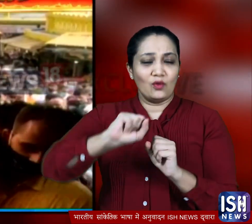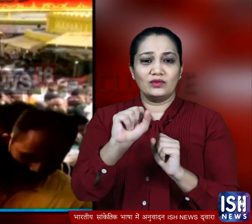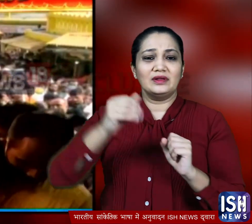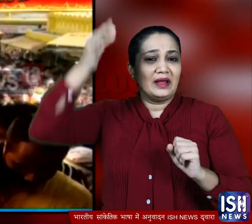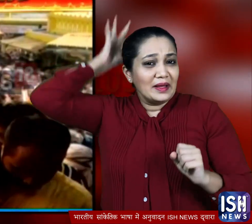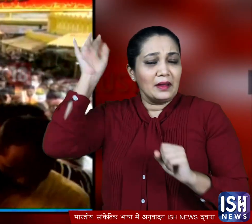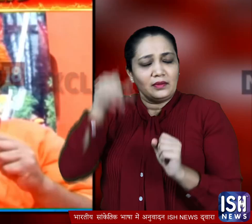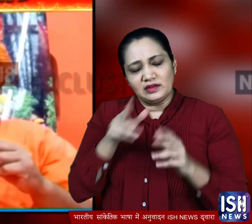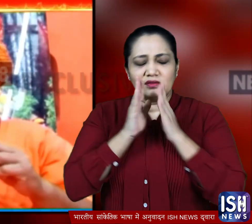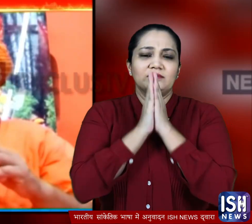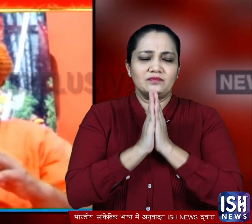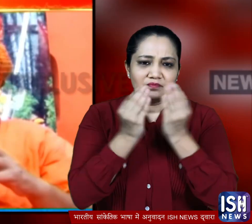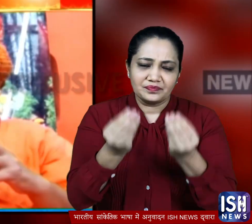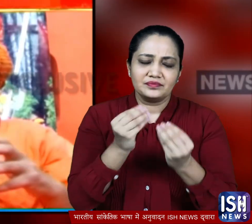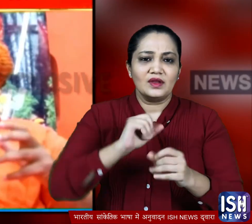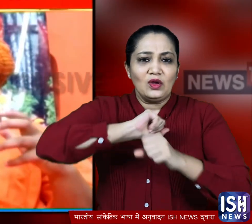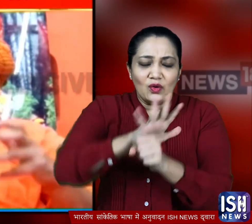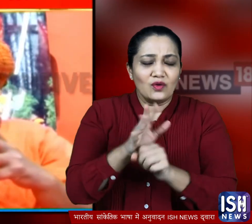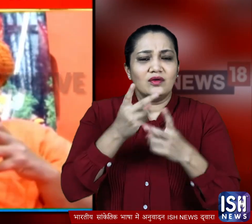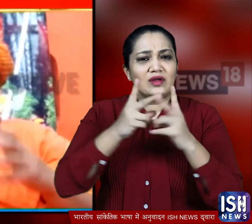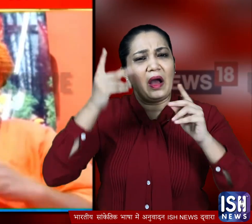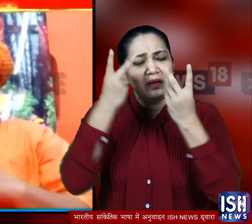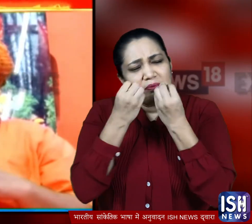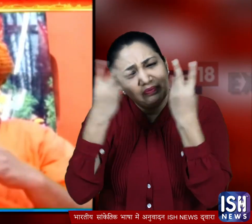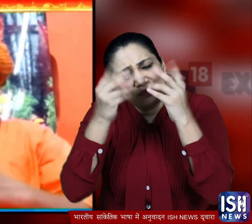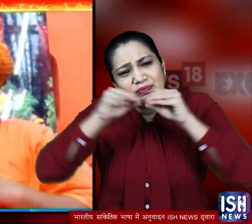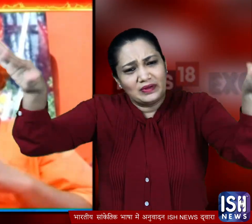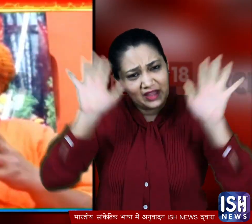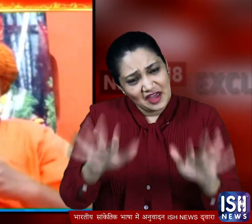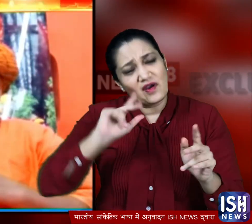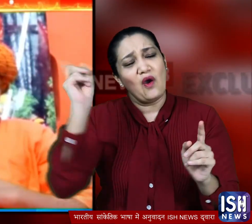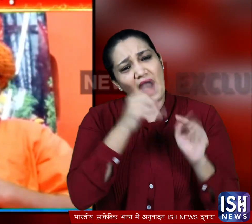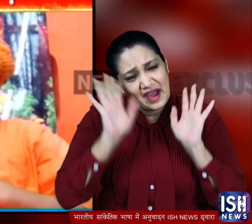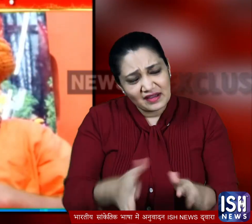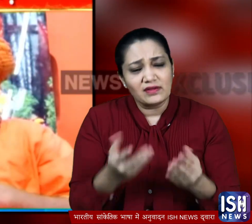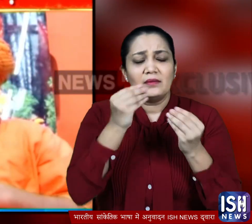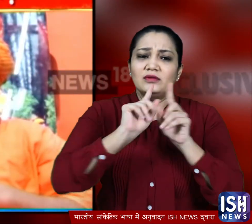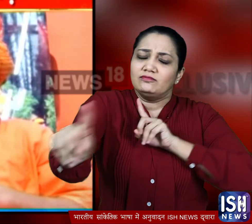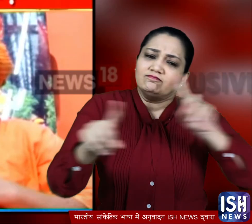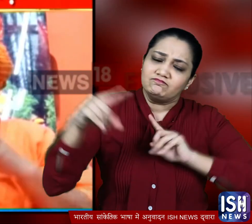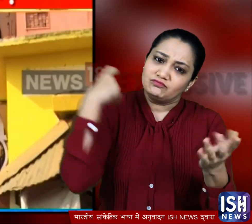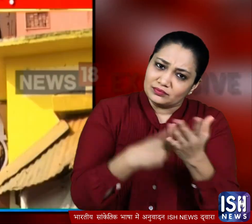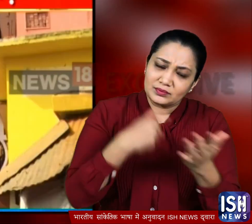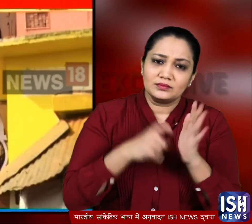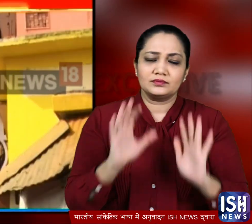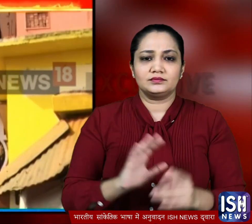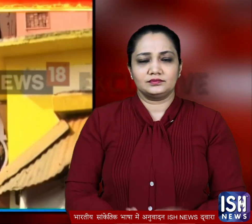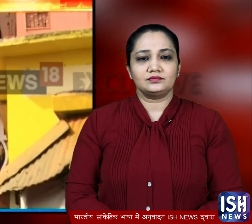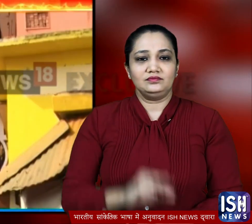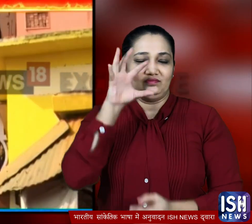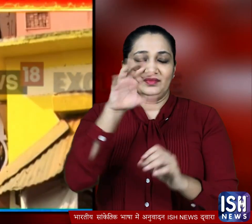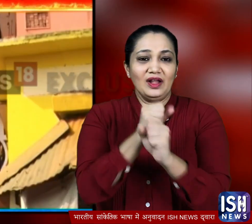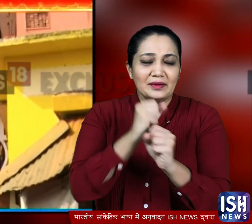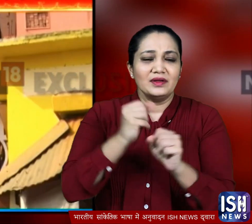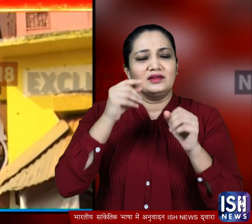महंत को अपील करनी पड़ी। संक्रमण बहुत जगह व्याप्त है, हर जगह है, इसके नाते सोशल डिस्टेंस का पालन करें। प्रदेश सरकार